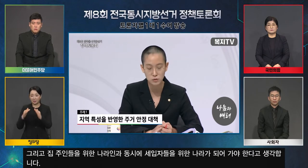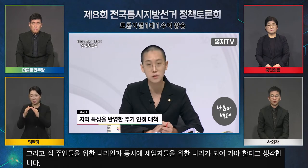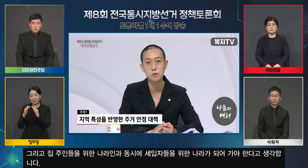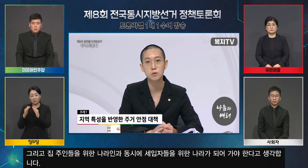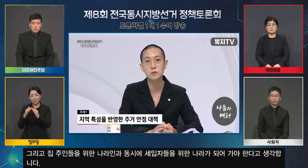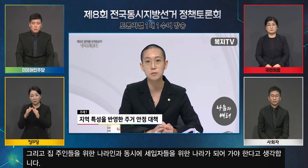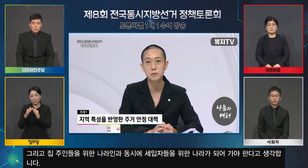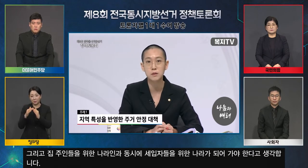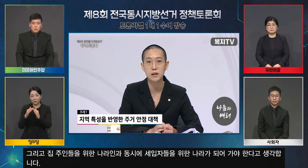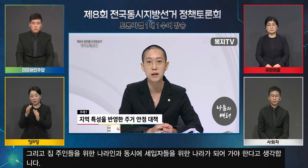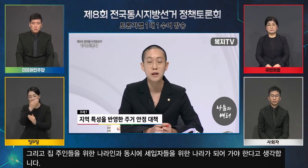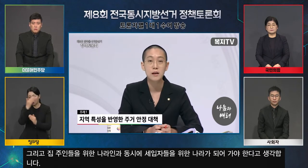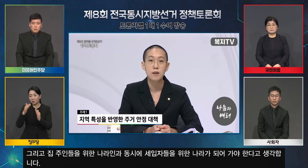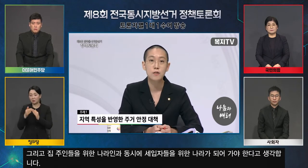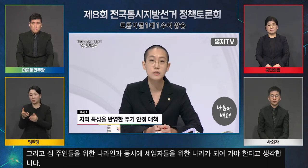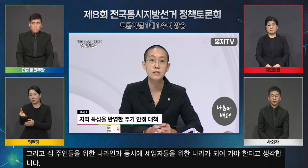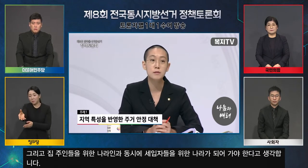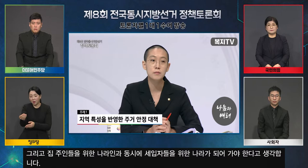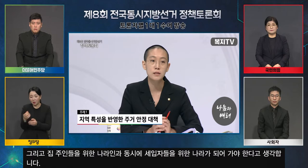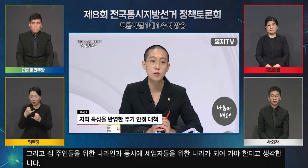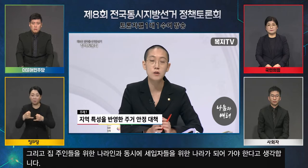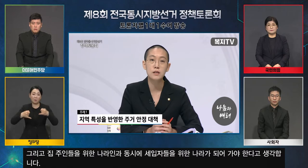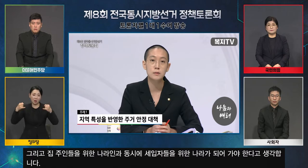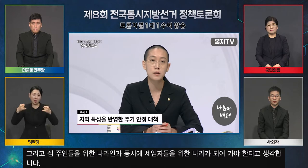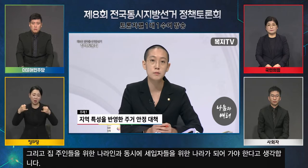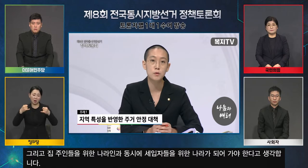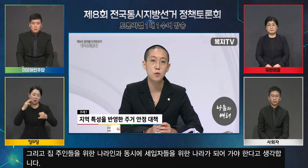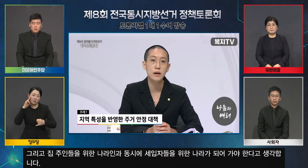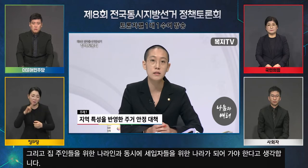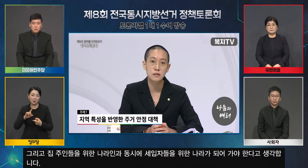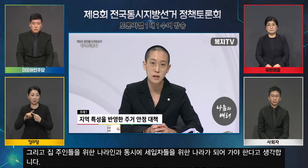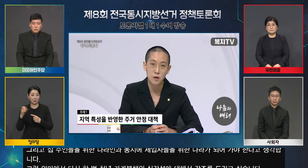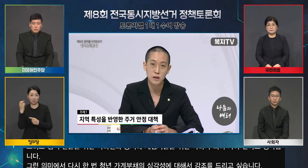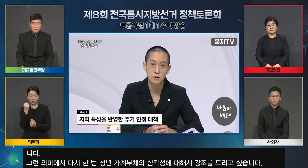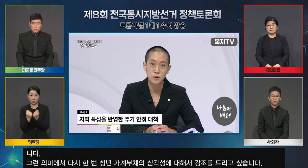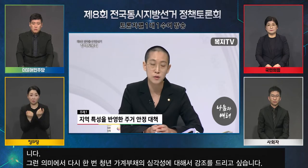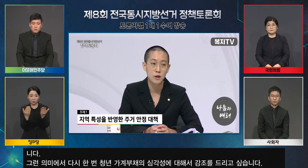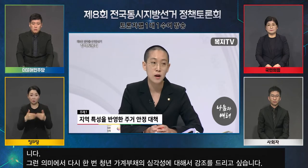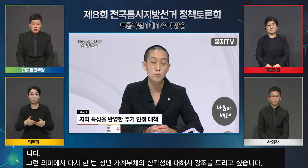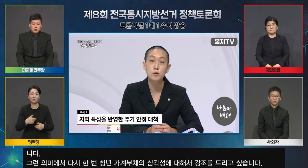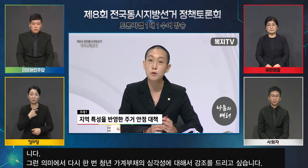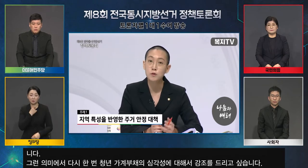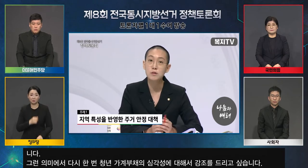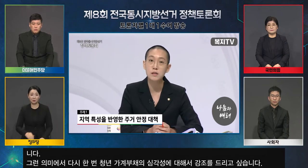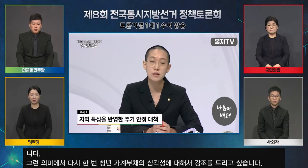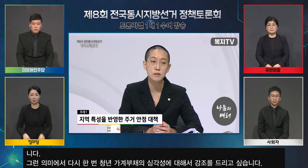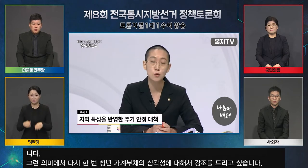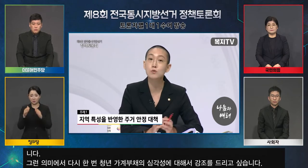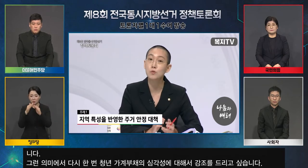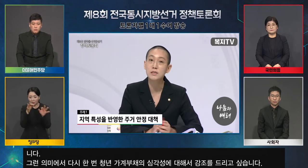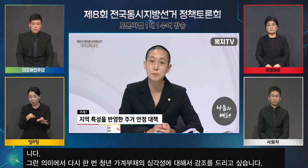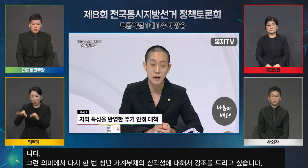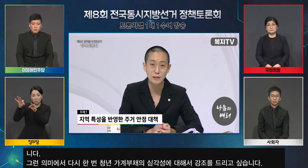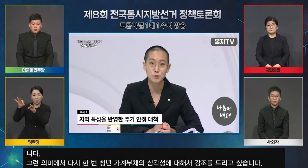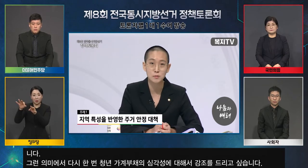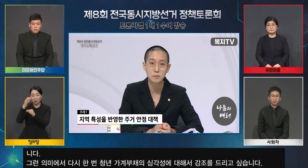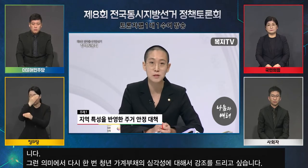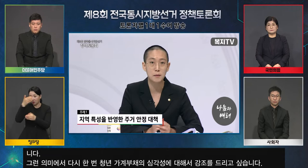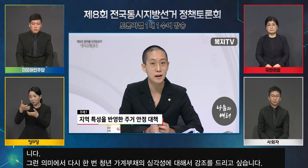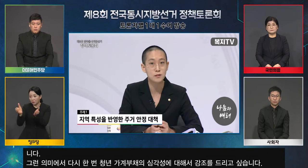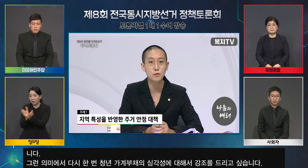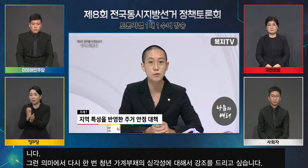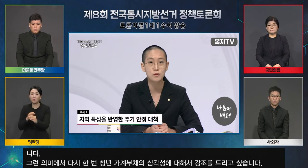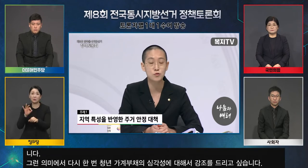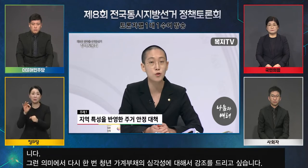강조드리고 싶습니다. 지금 이렇게 집값이 올라있는 상황에서 물론 청년들이 저 또한 집을 가지고